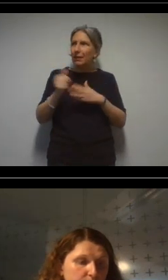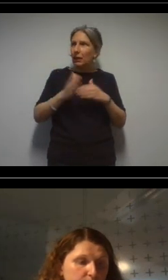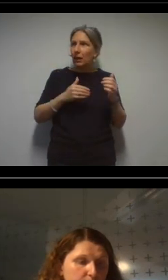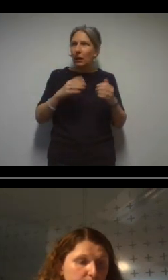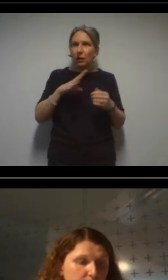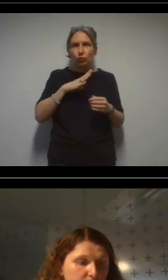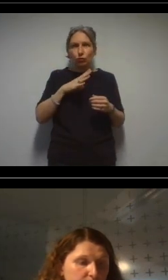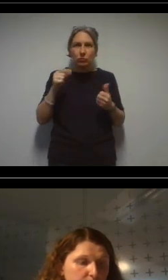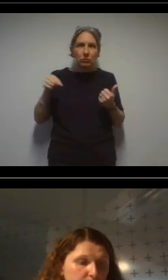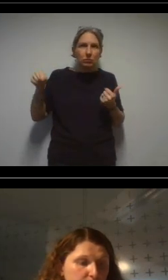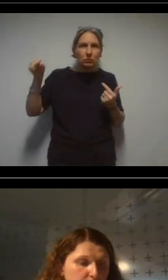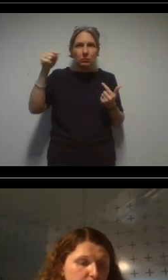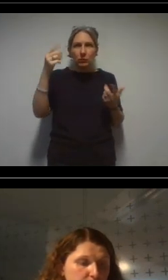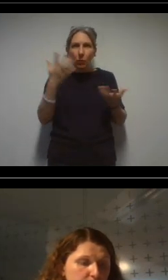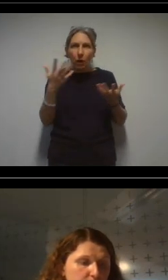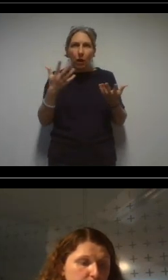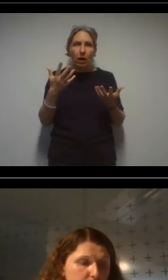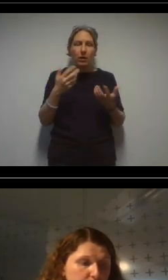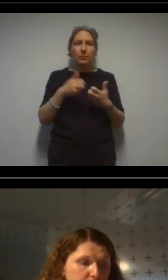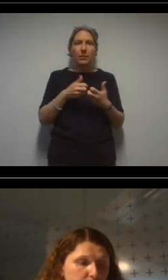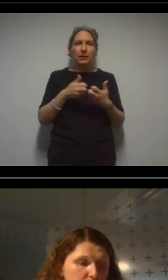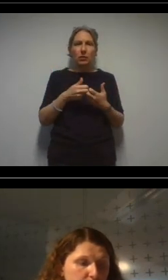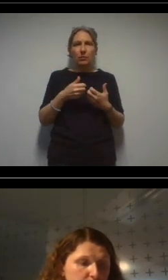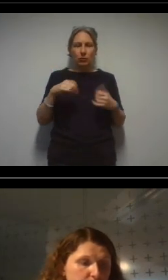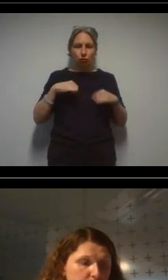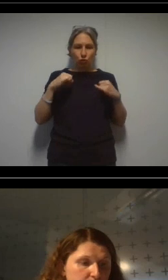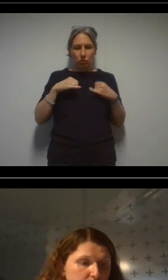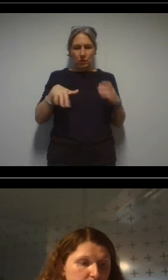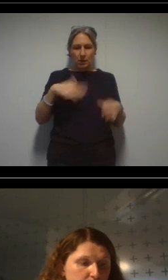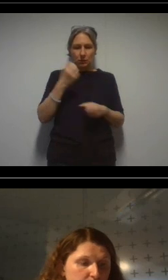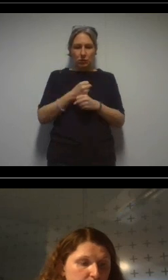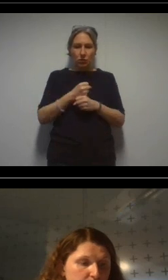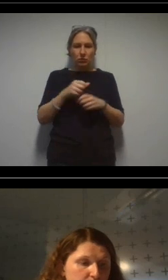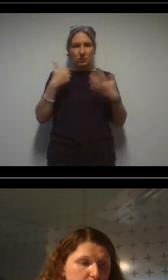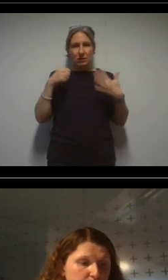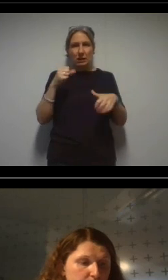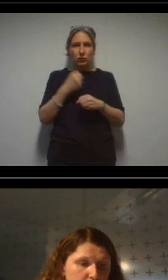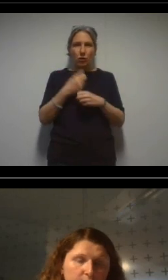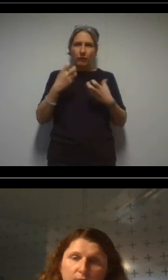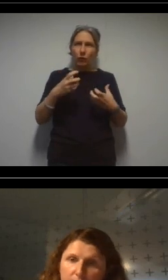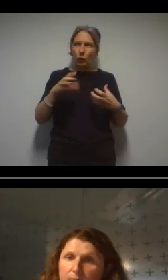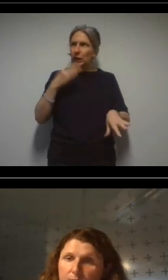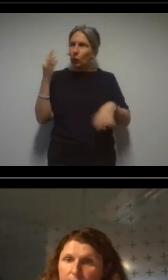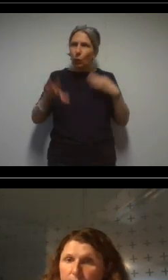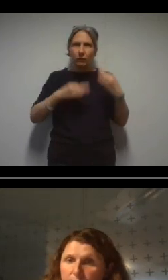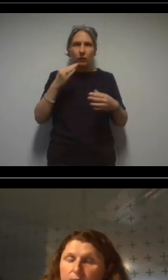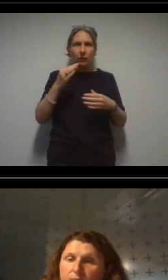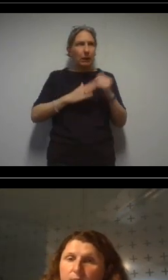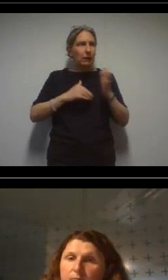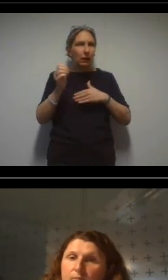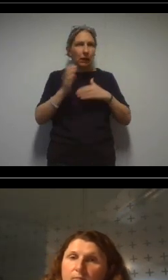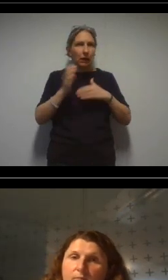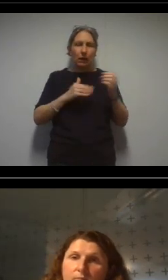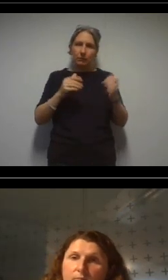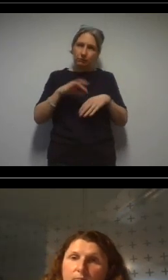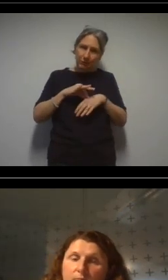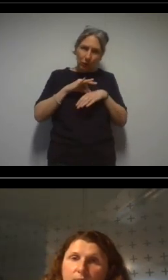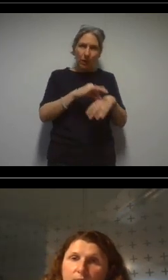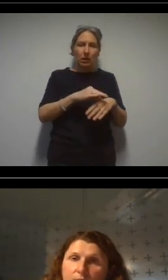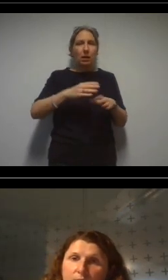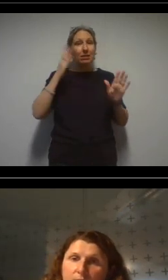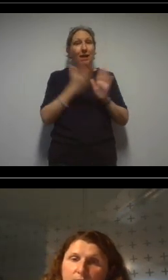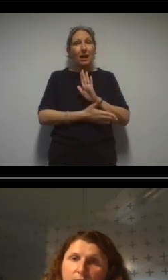J'ai envie de découvrir des métiers. Je suis un jeune, j'ai 15 ans, j'ai 16 ans. Voilà, donc nous, Arpège, on va les accompagner, pas directement, toujours